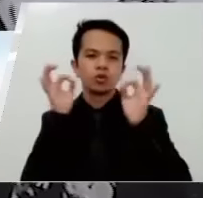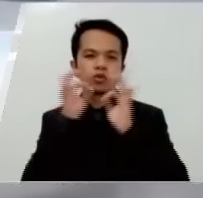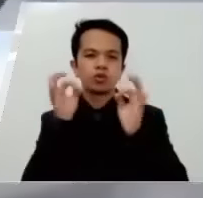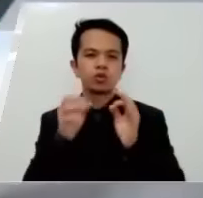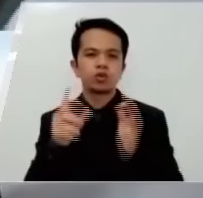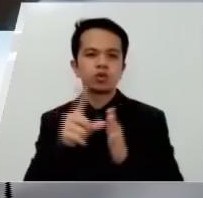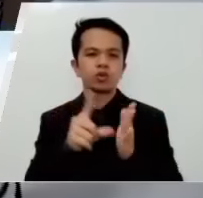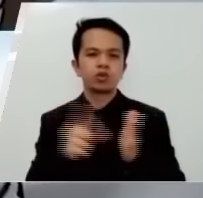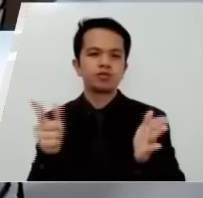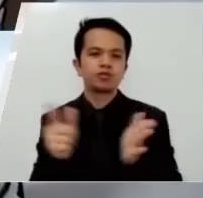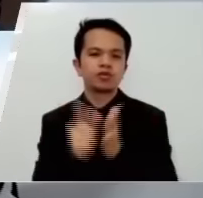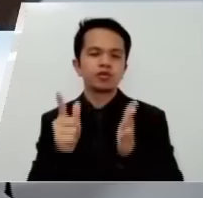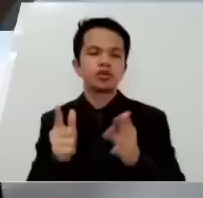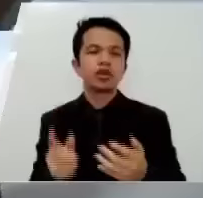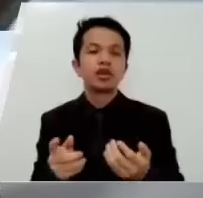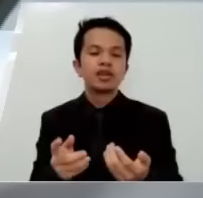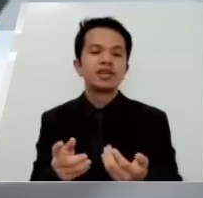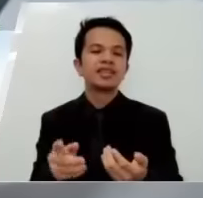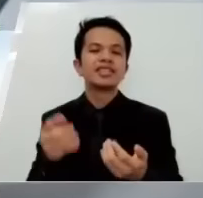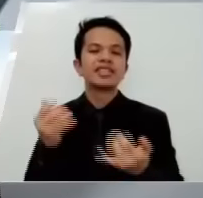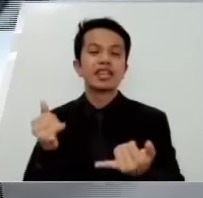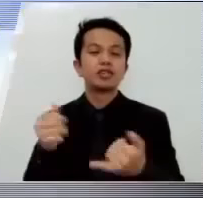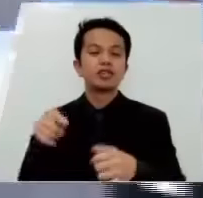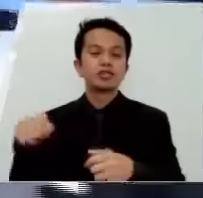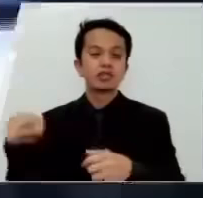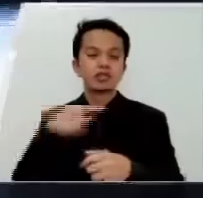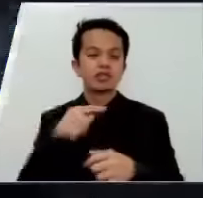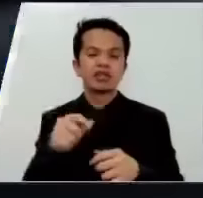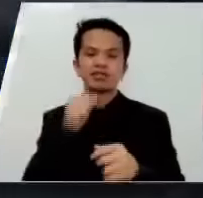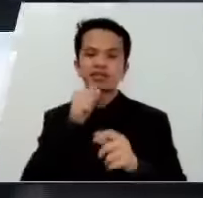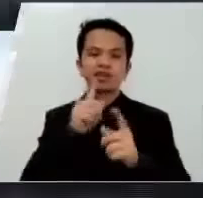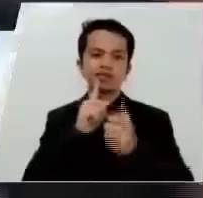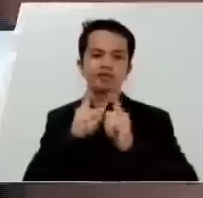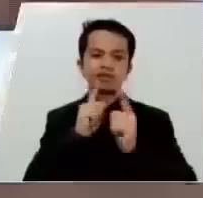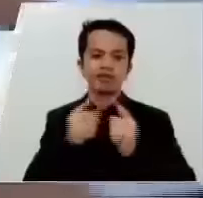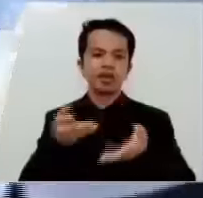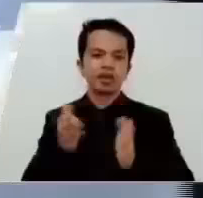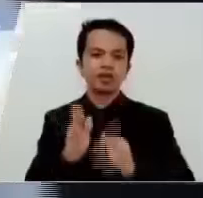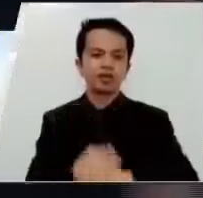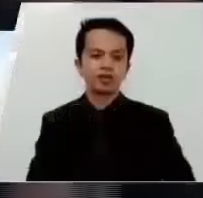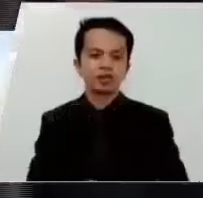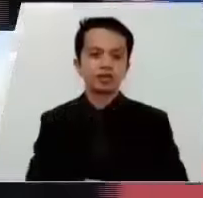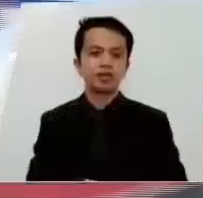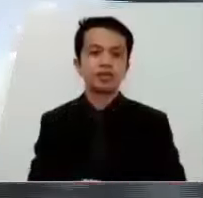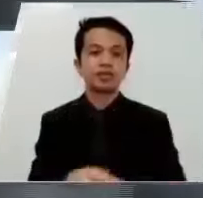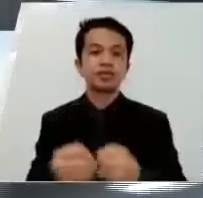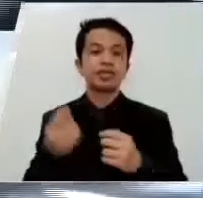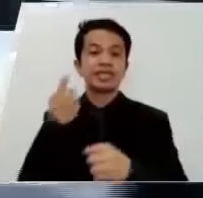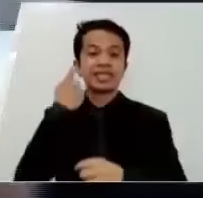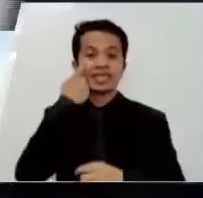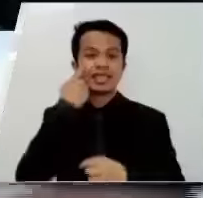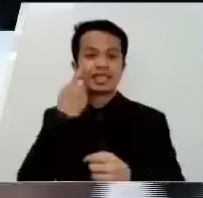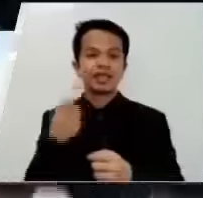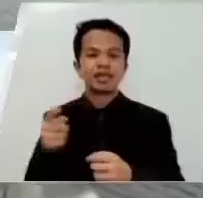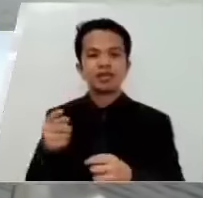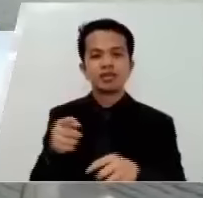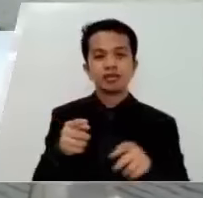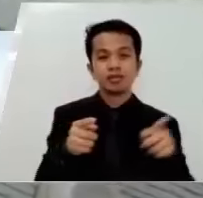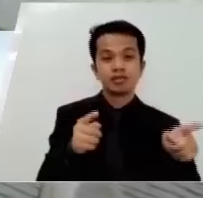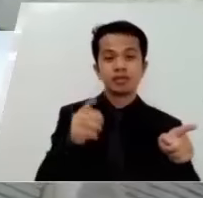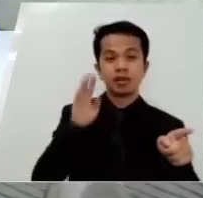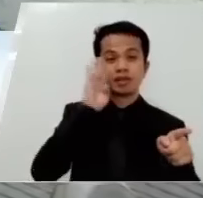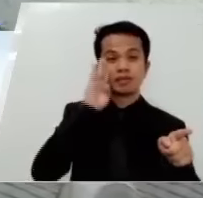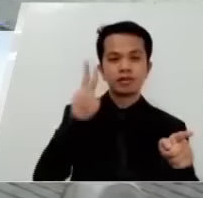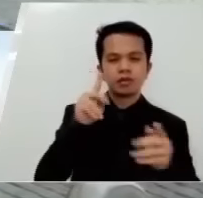suspect na hindi muna pinayagang makapanayam ng media. Kanina, ininspeksyon ni Pangulong Bongbong Marcos ang